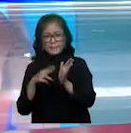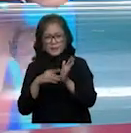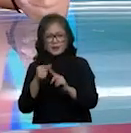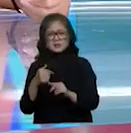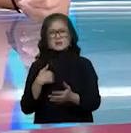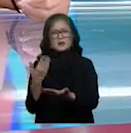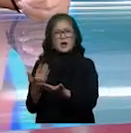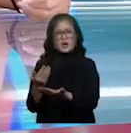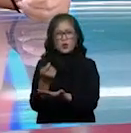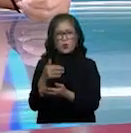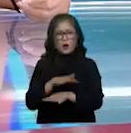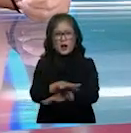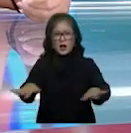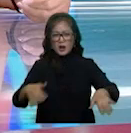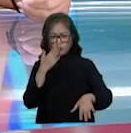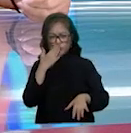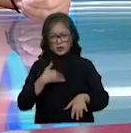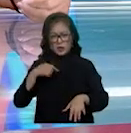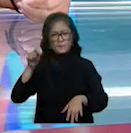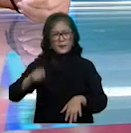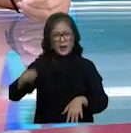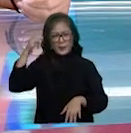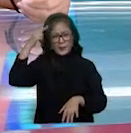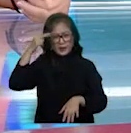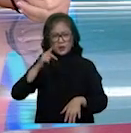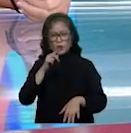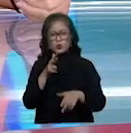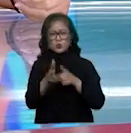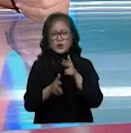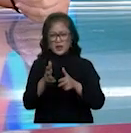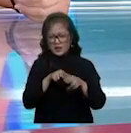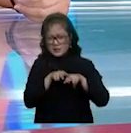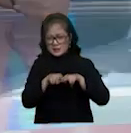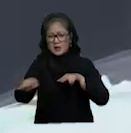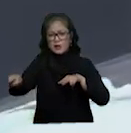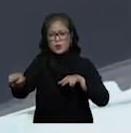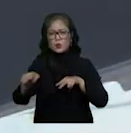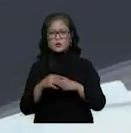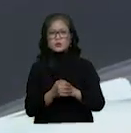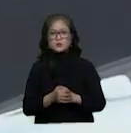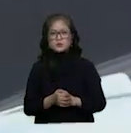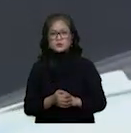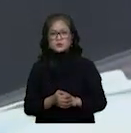uang pembayaran lahan miliknya yang digunakan pemerintah membangun lintasan rel kereta api.